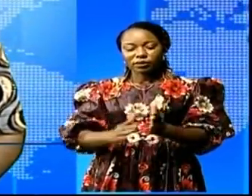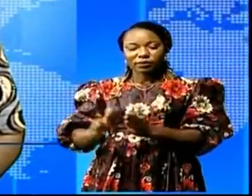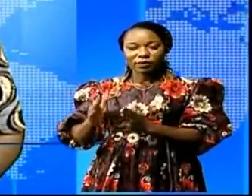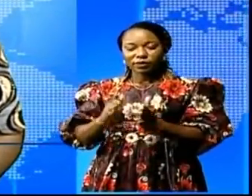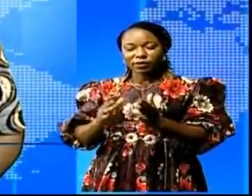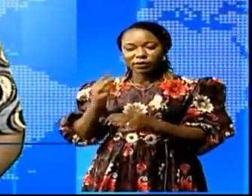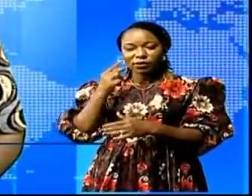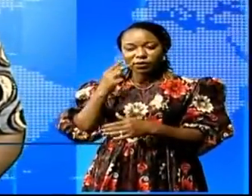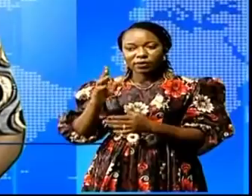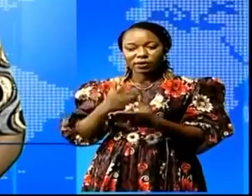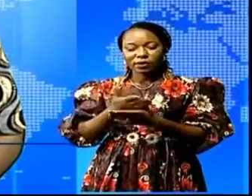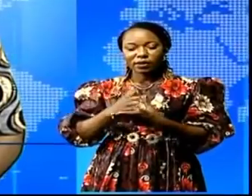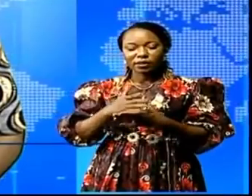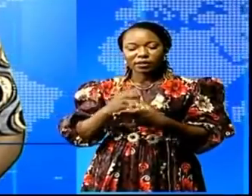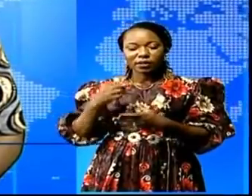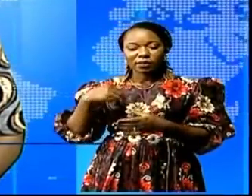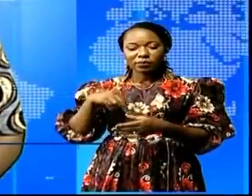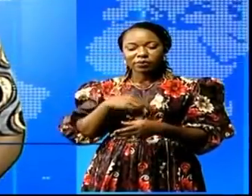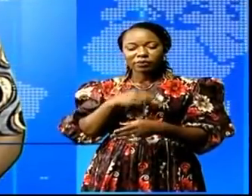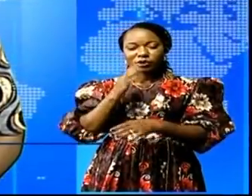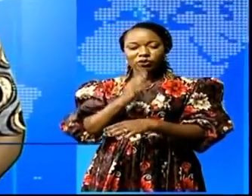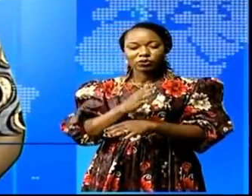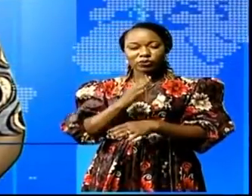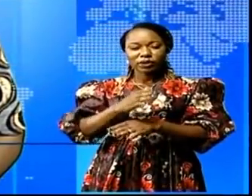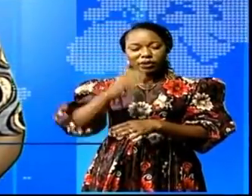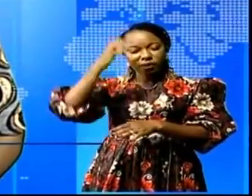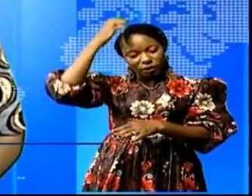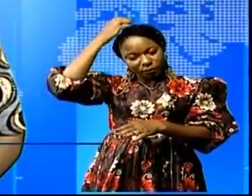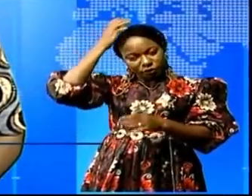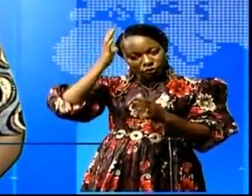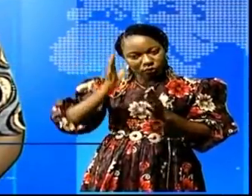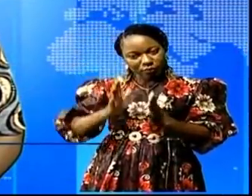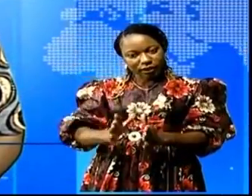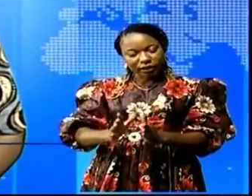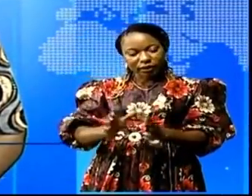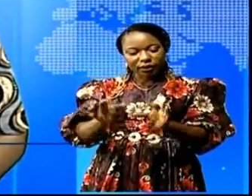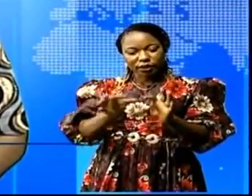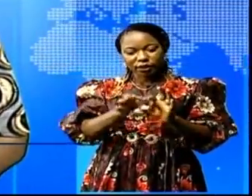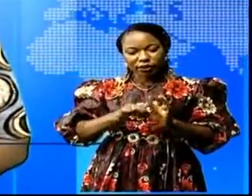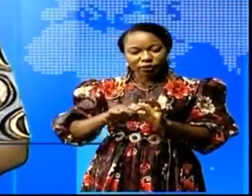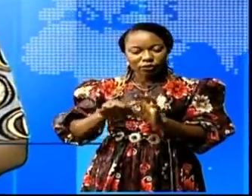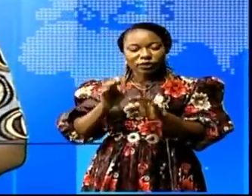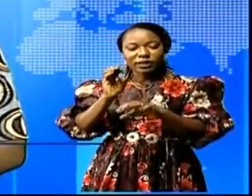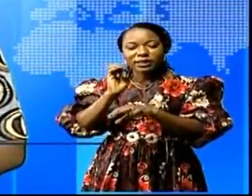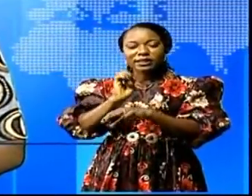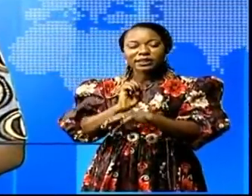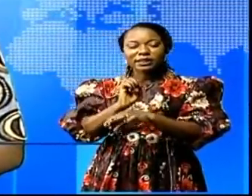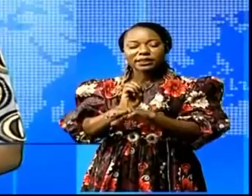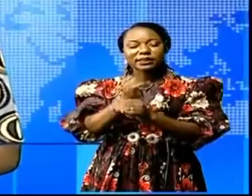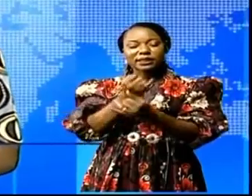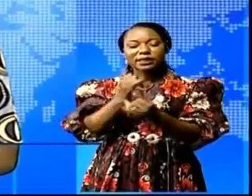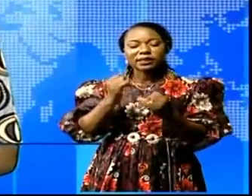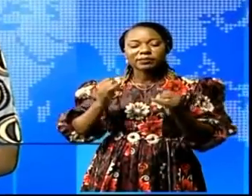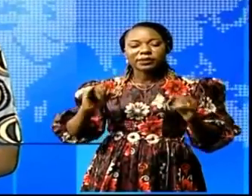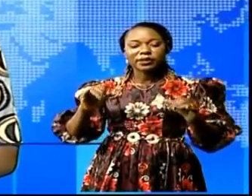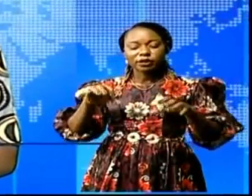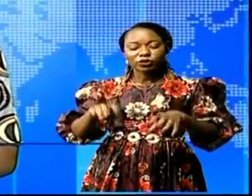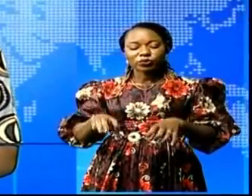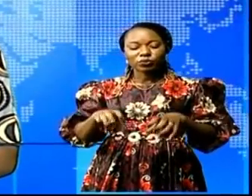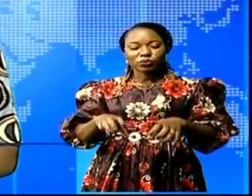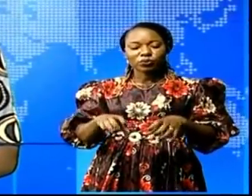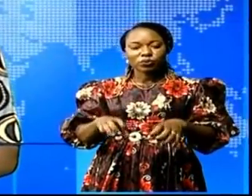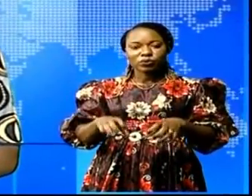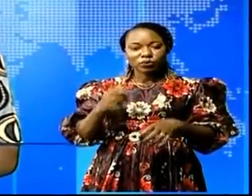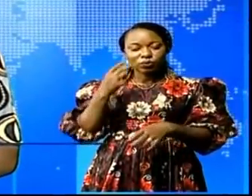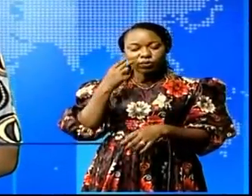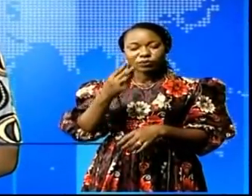vues entre le membre du conseil épiscopal de l'Union des Églises indépendantes du Congo. Diane Balaka